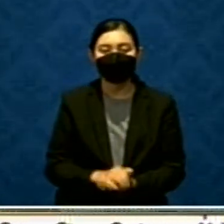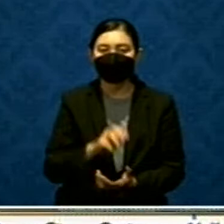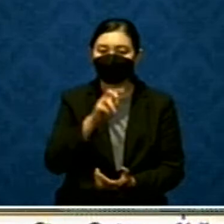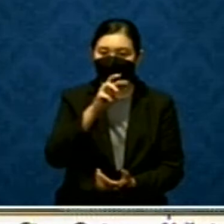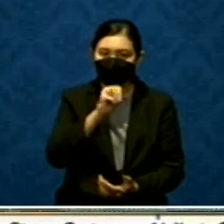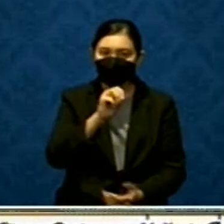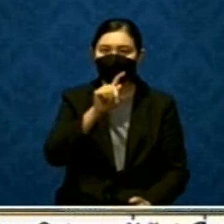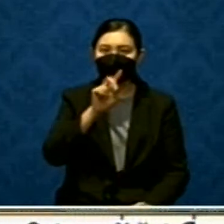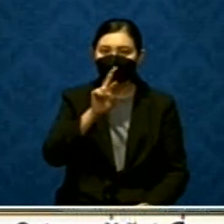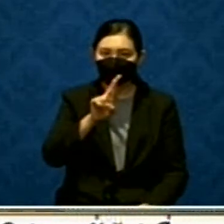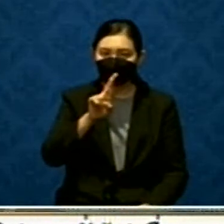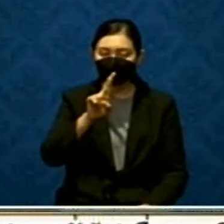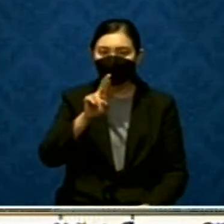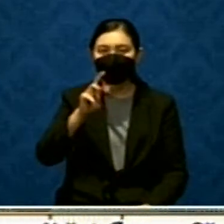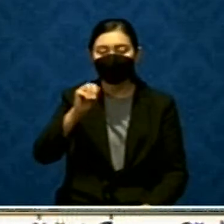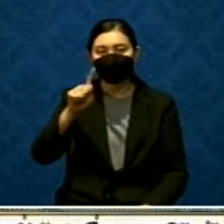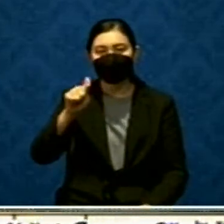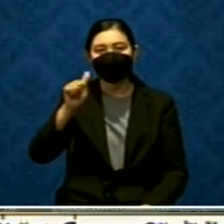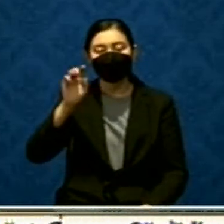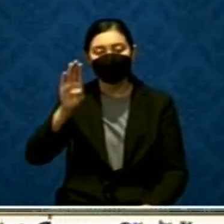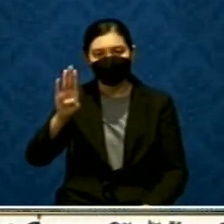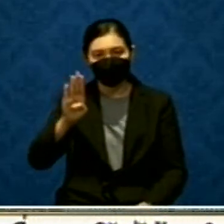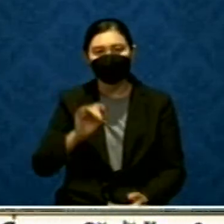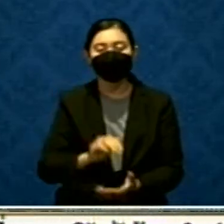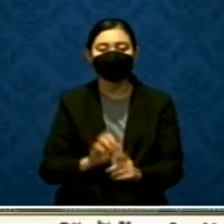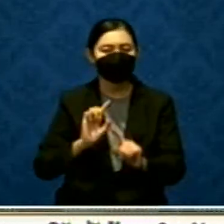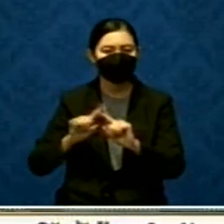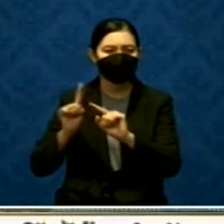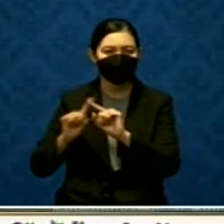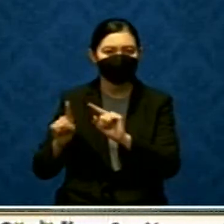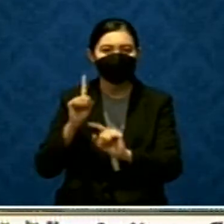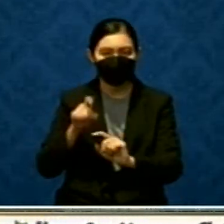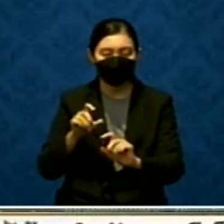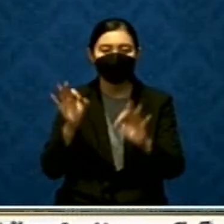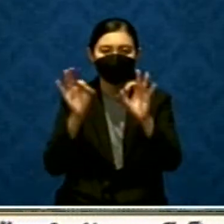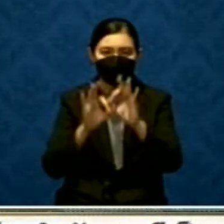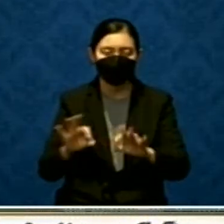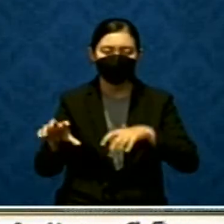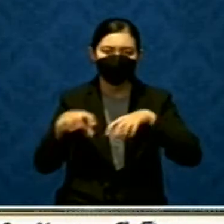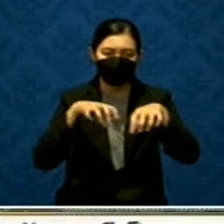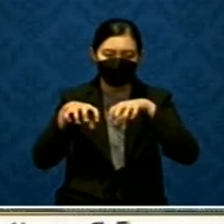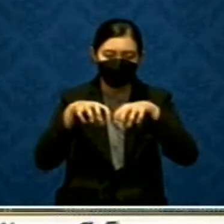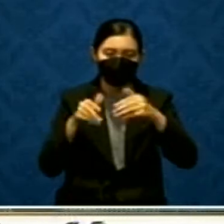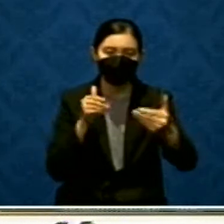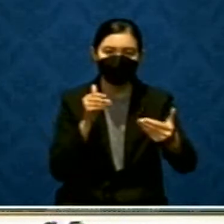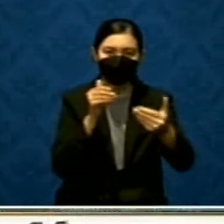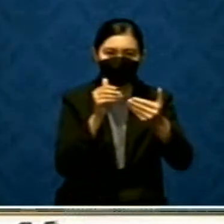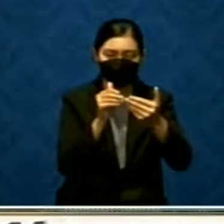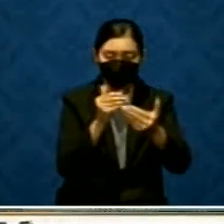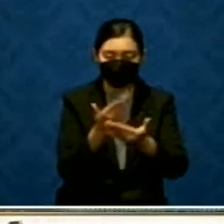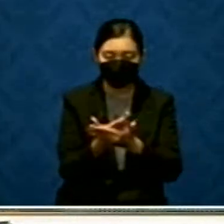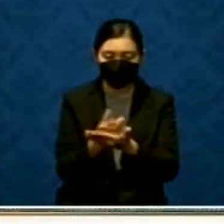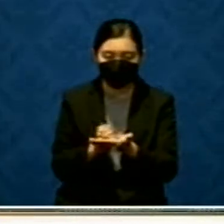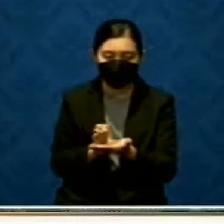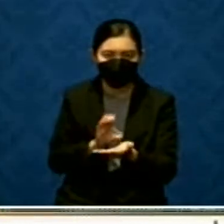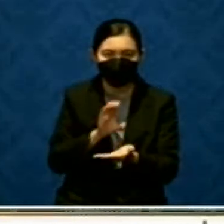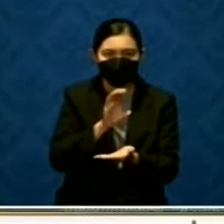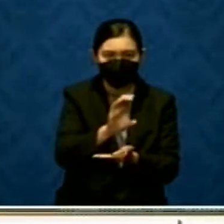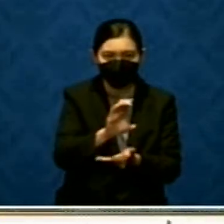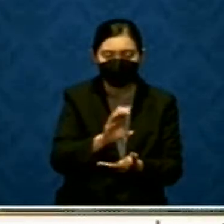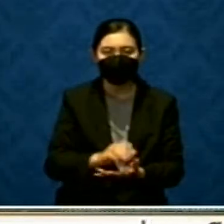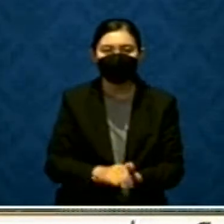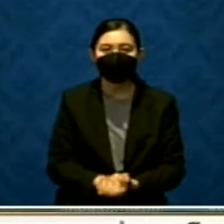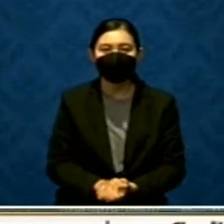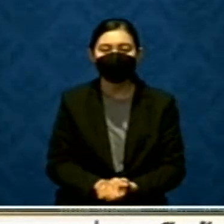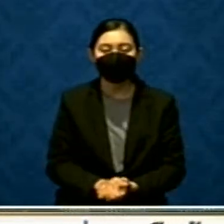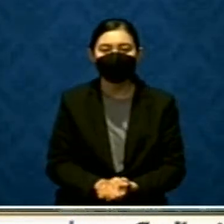การเวียนคืนที่ดินเกินความจำเป็นนะครับจะทำให้เกิดการลงทุนสูงอีกทำให้การอีกนะครับการคัด